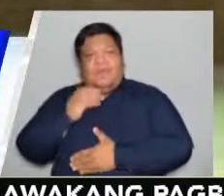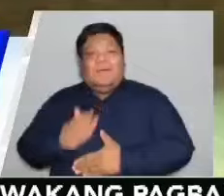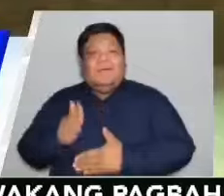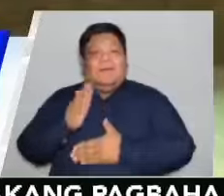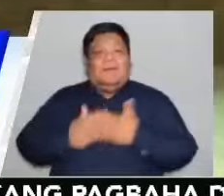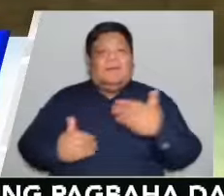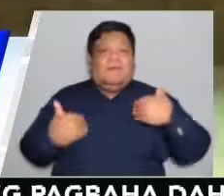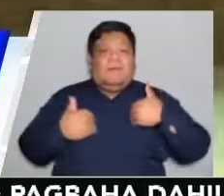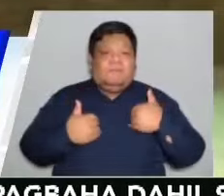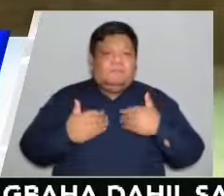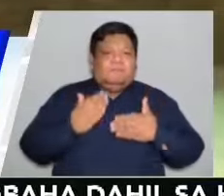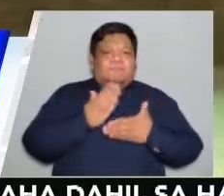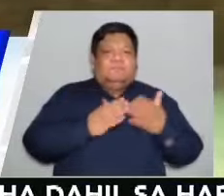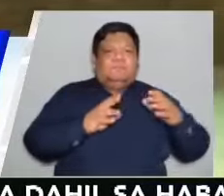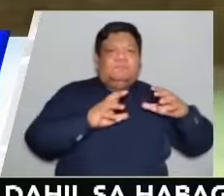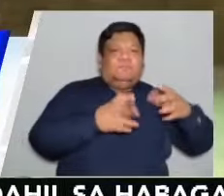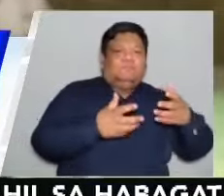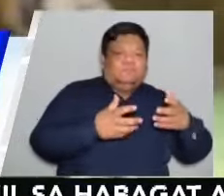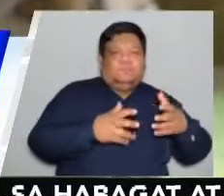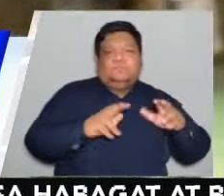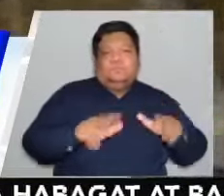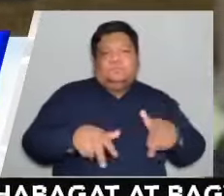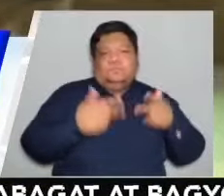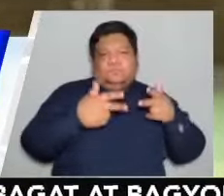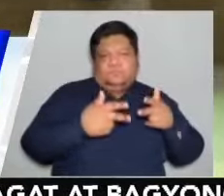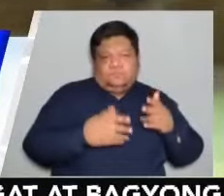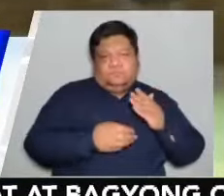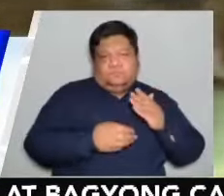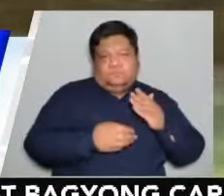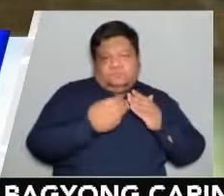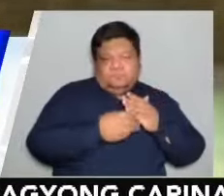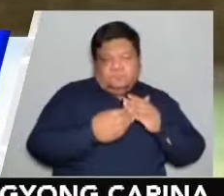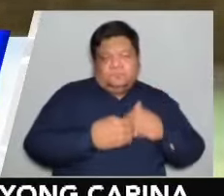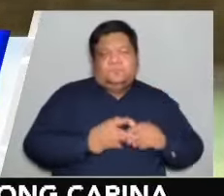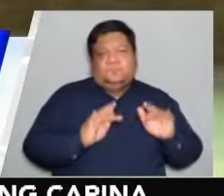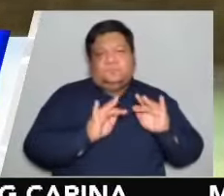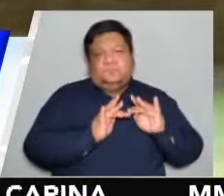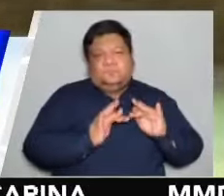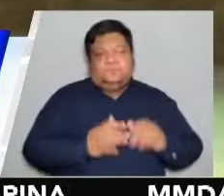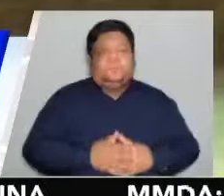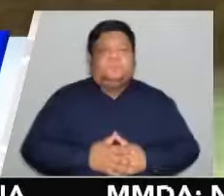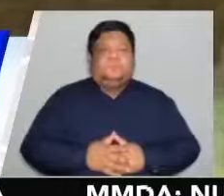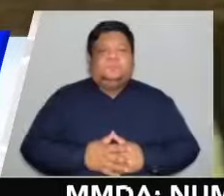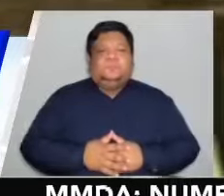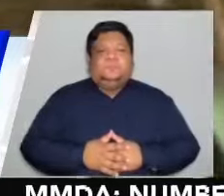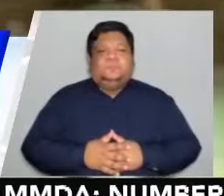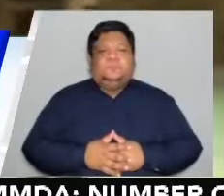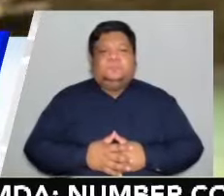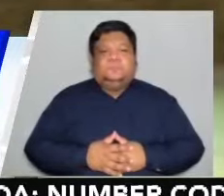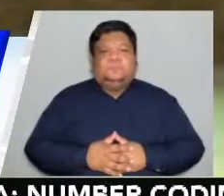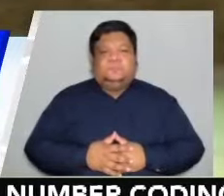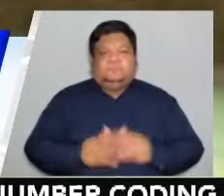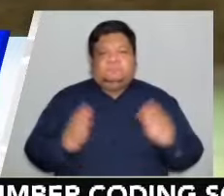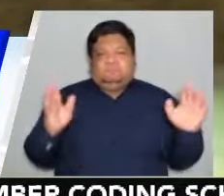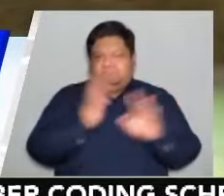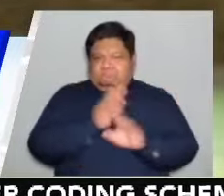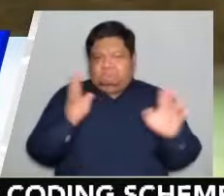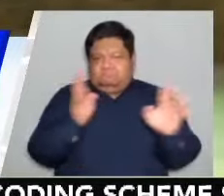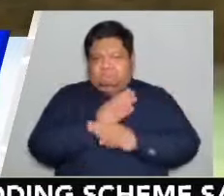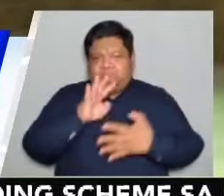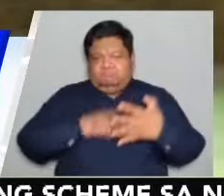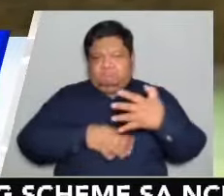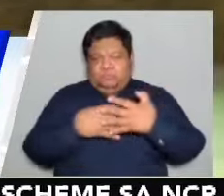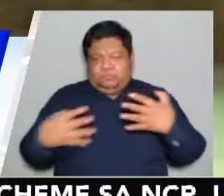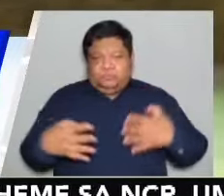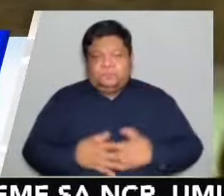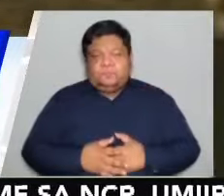naka naka asynchronous naka-online kaya nagsasalitan lang po sila naka TH two